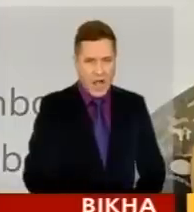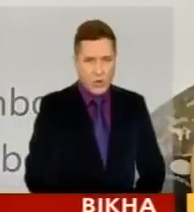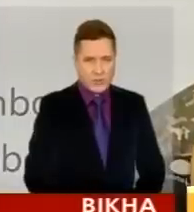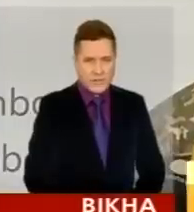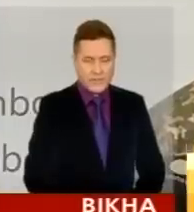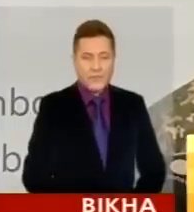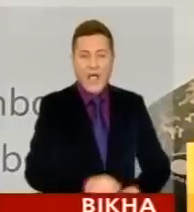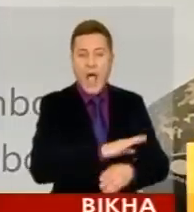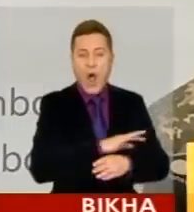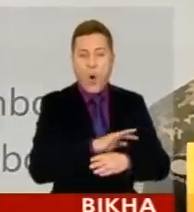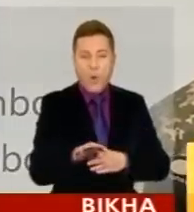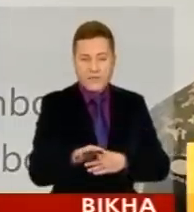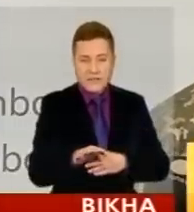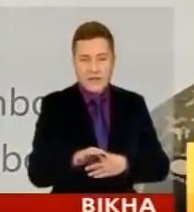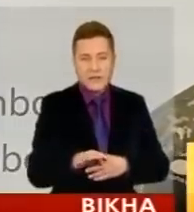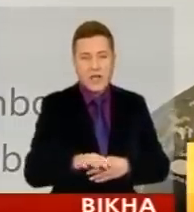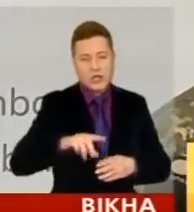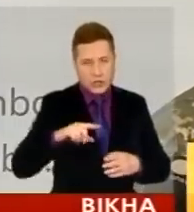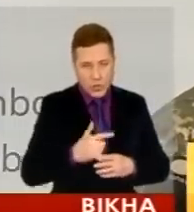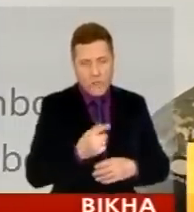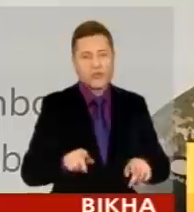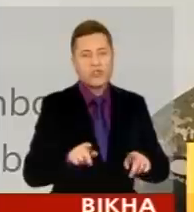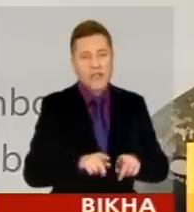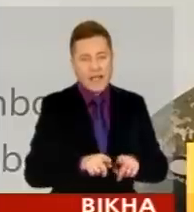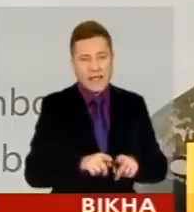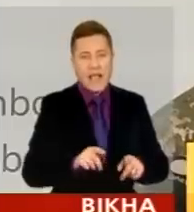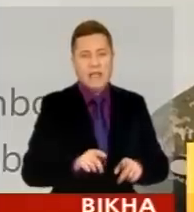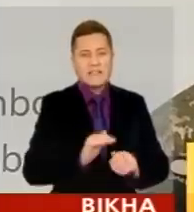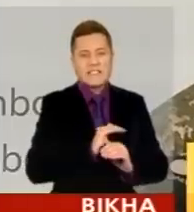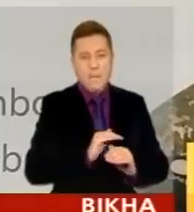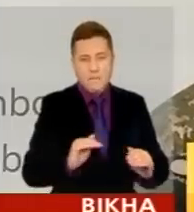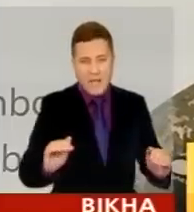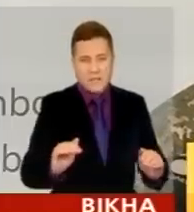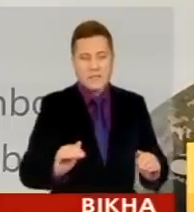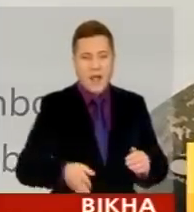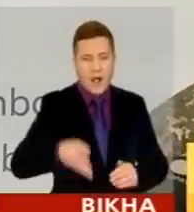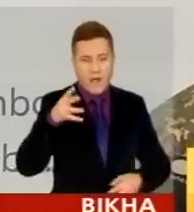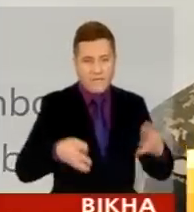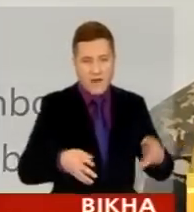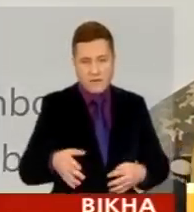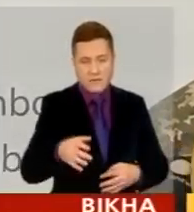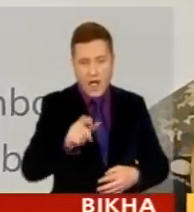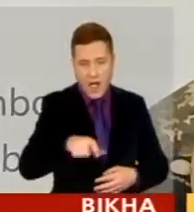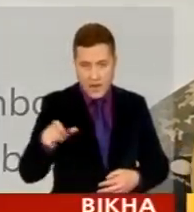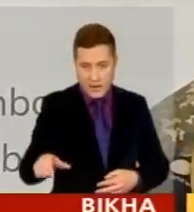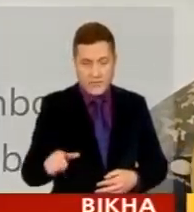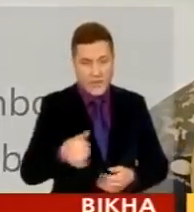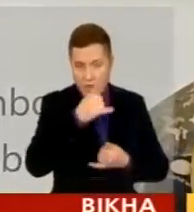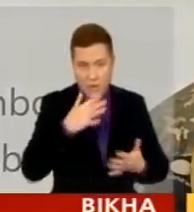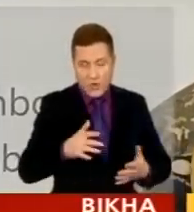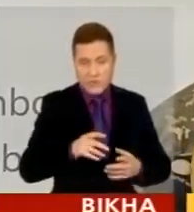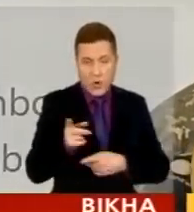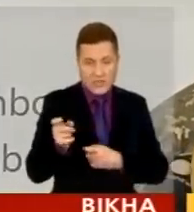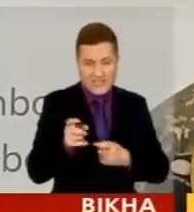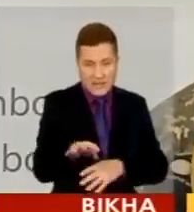стріляють. Обстріли відбуваються якраз знову ж таки з мирних кварталів. Ми не можемо туди стріляти у